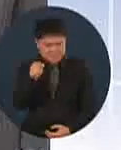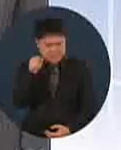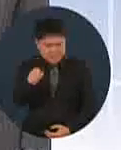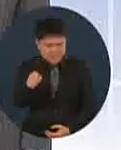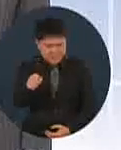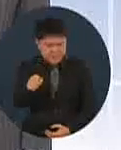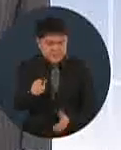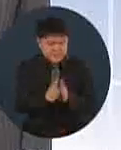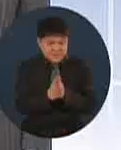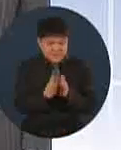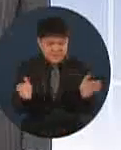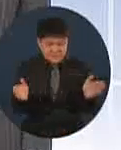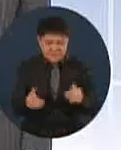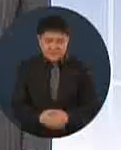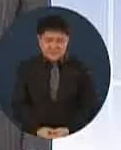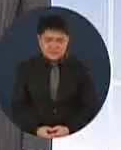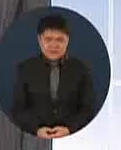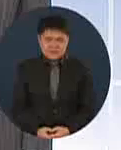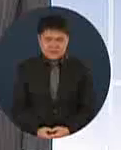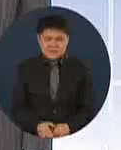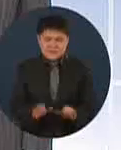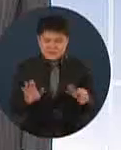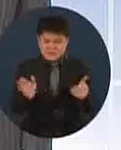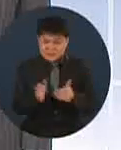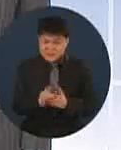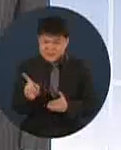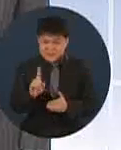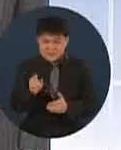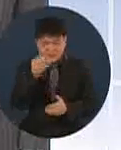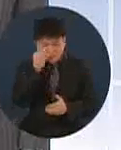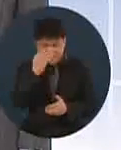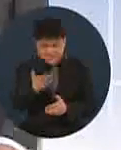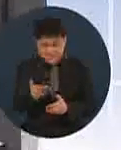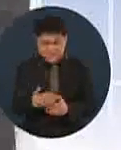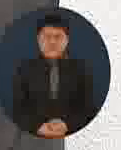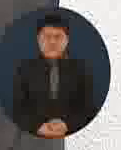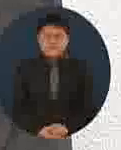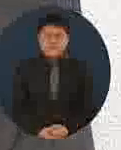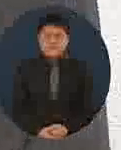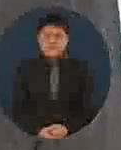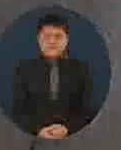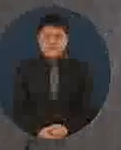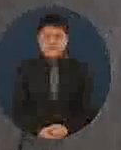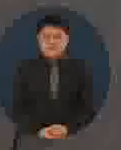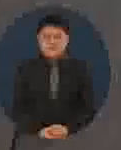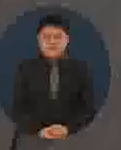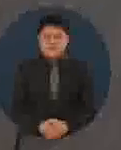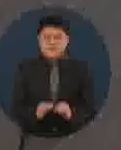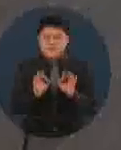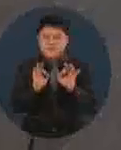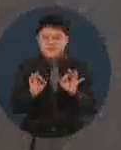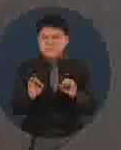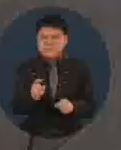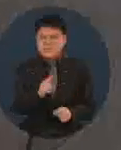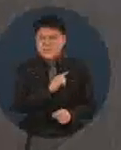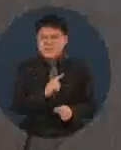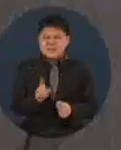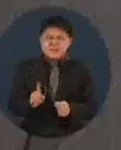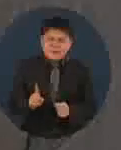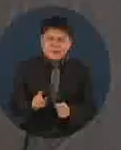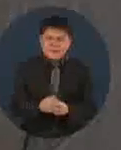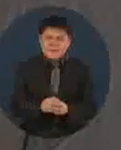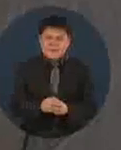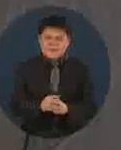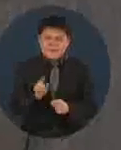노림수가 드디어 네, 나왔습니다. 승부수죠. 네. 지금까지의 수순 함께 네. 보시겠습니다. 저렇게 뛰어들지 않아서는 안 된다고 보고 가장 급박해 됐어요.